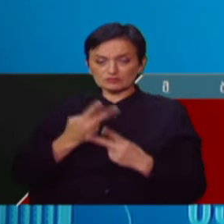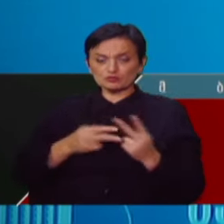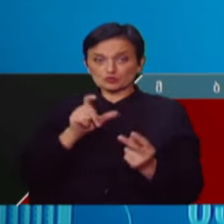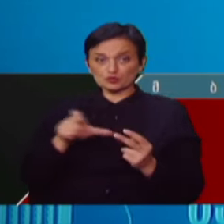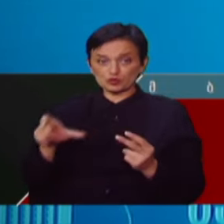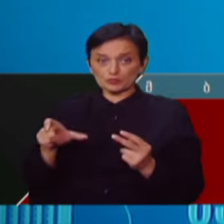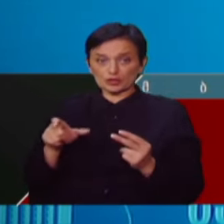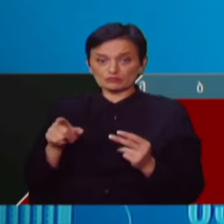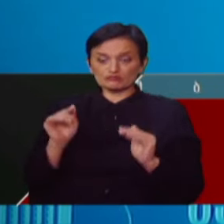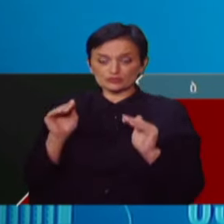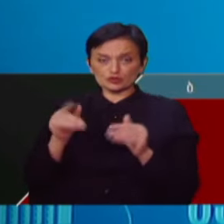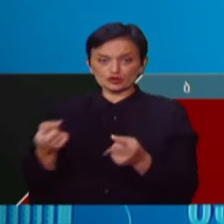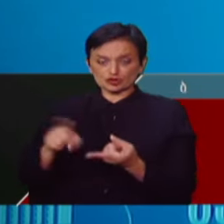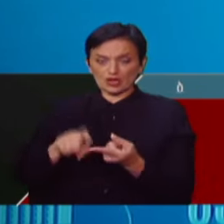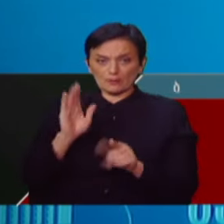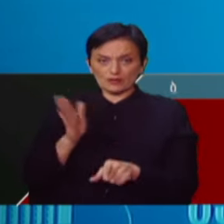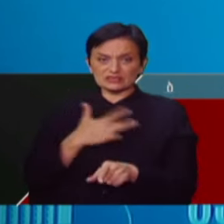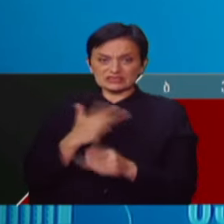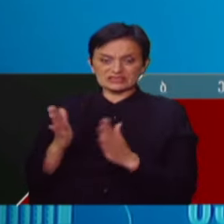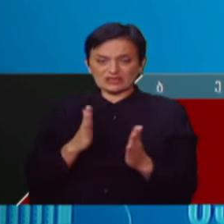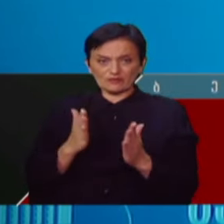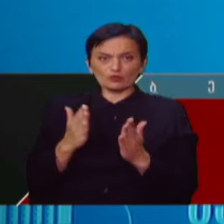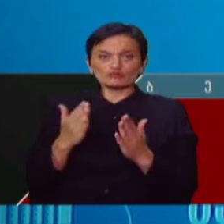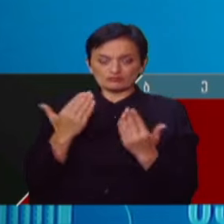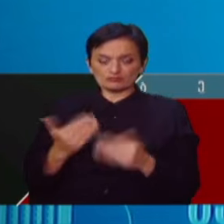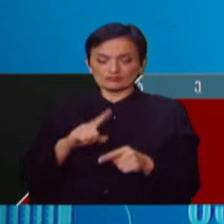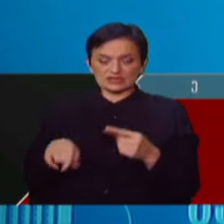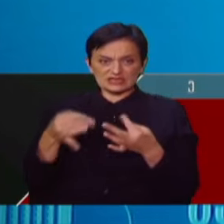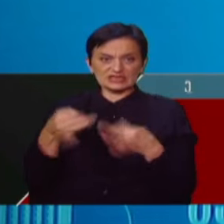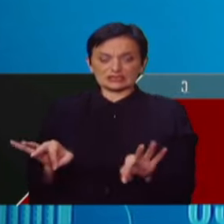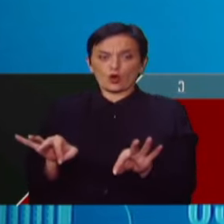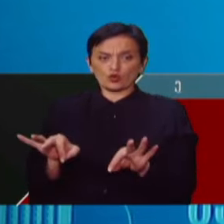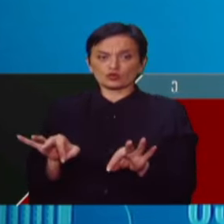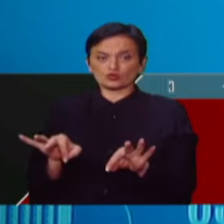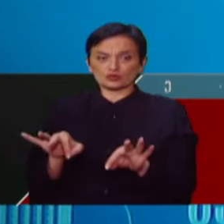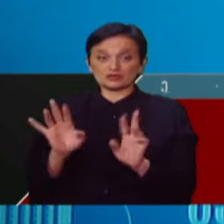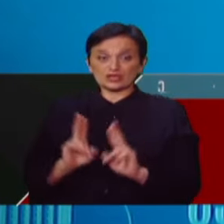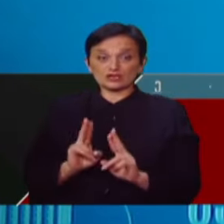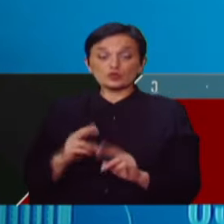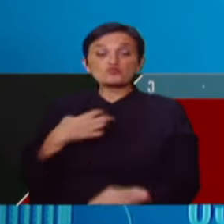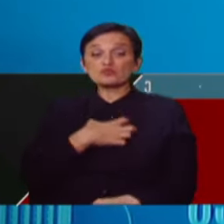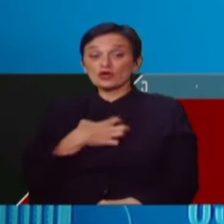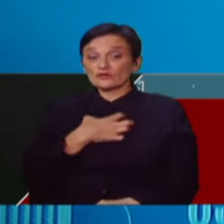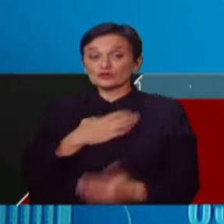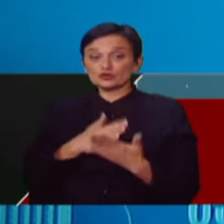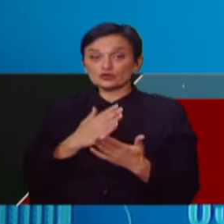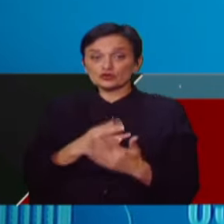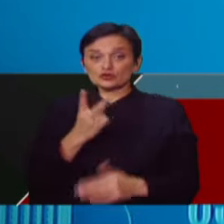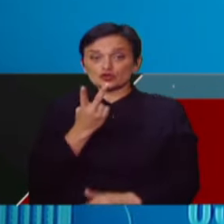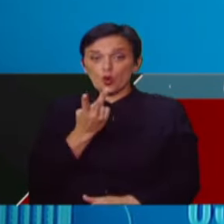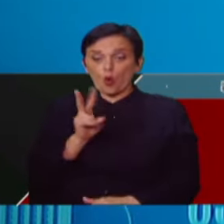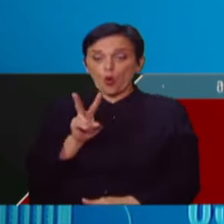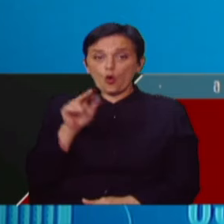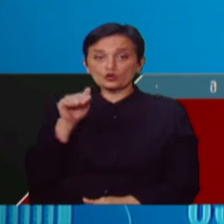მსჯავრდებულები ან პატიმრებს შეეხება სავარაუდო დაუყოვნებლივი გათავისუფლების წესით. მნიშვნელოვანია, რომ